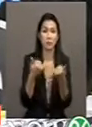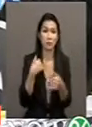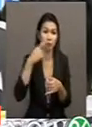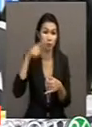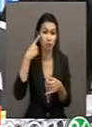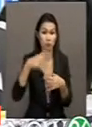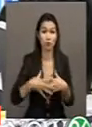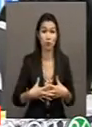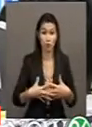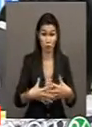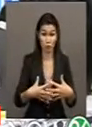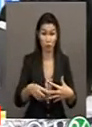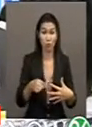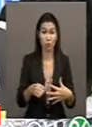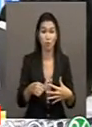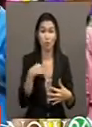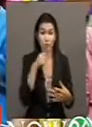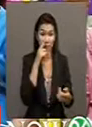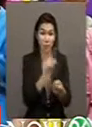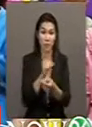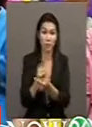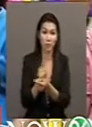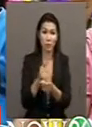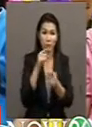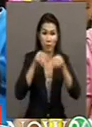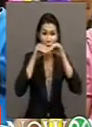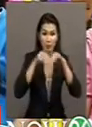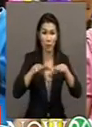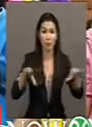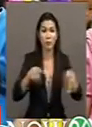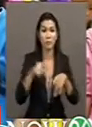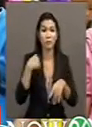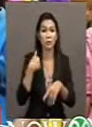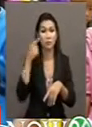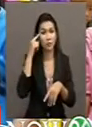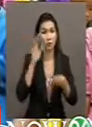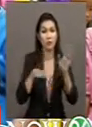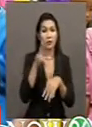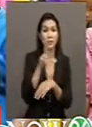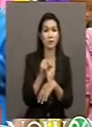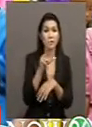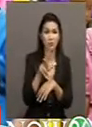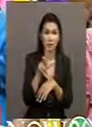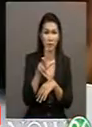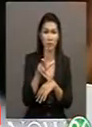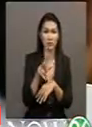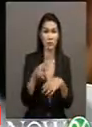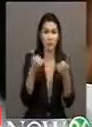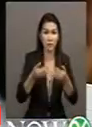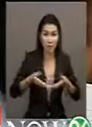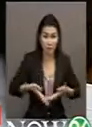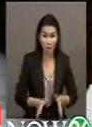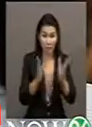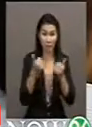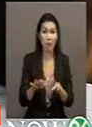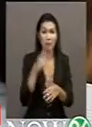งที่ตั้งครรภ์ในพื้นที่ที่พบการระบาดของซิก้าประมาณ33รายครับคลอดมาแล้ว8